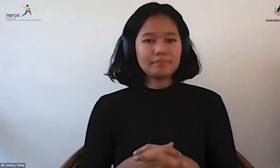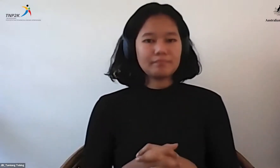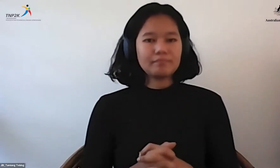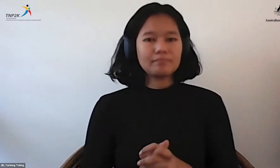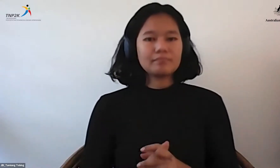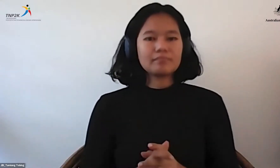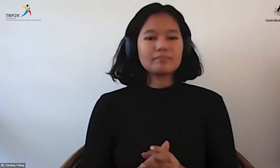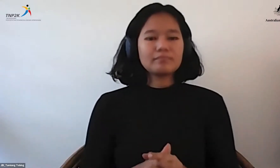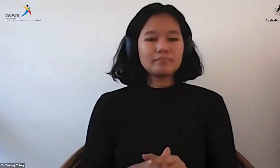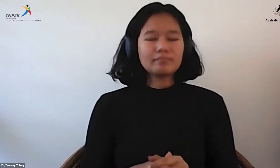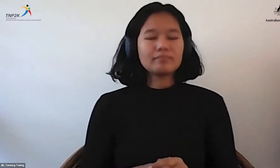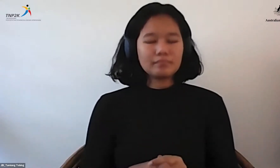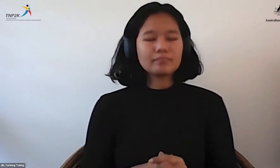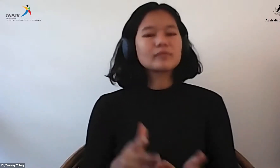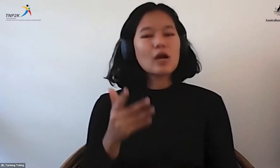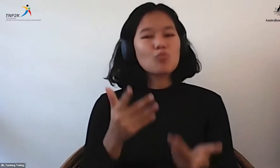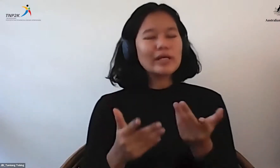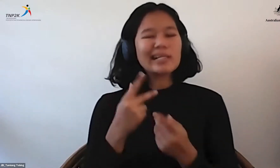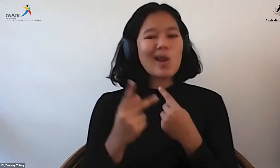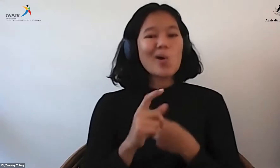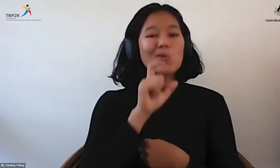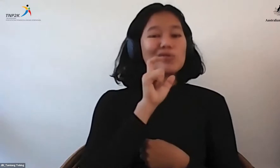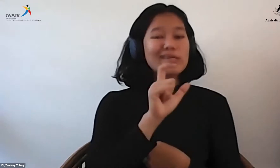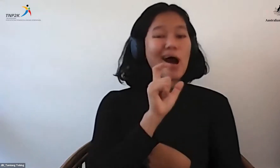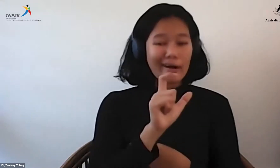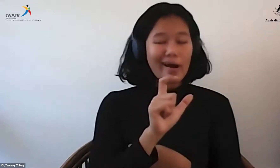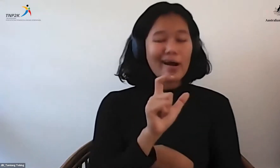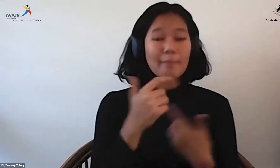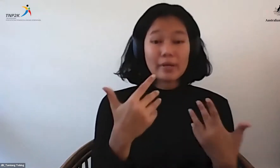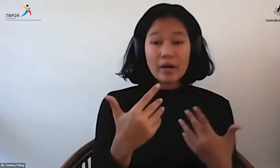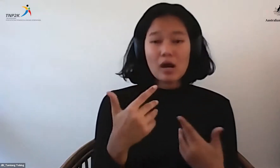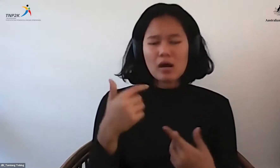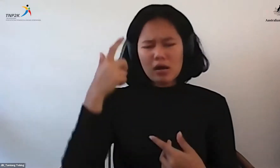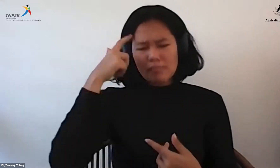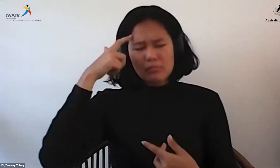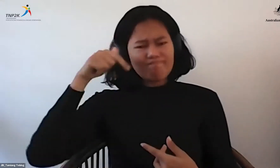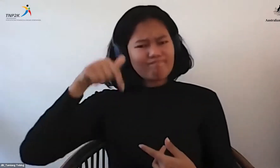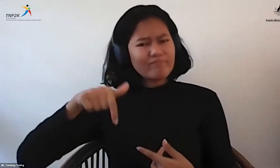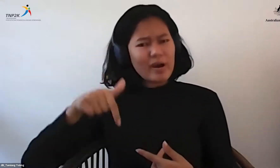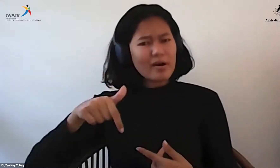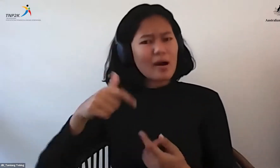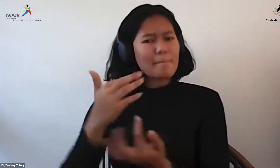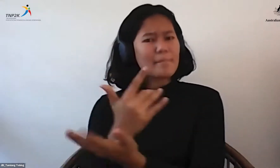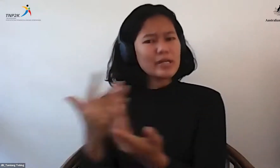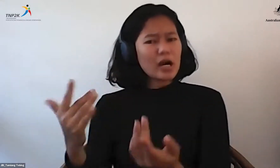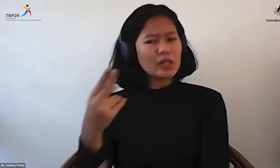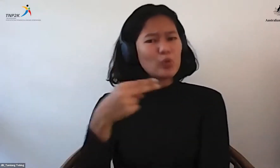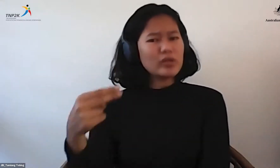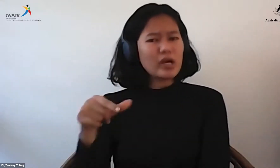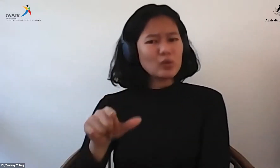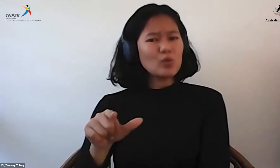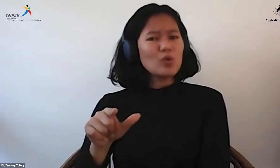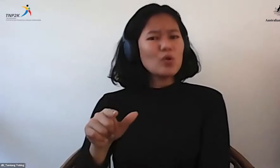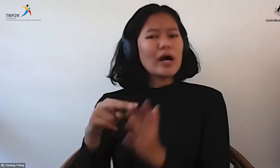Mungkin kalau caranya itu, saya rasa saat ini penduduk Indonesia itu kan value kita